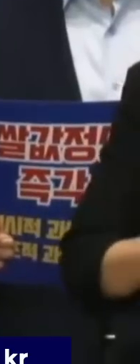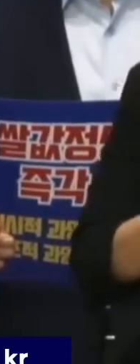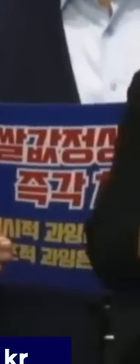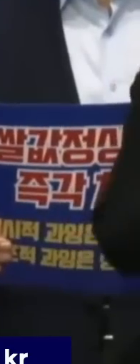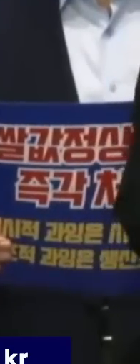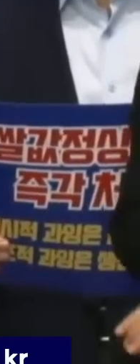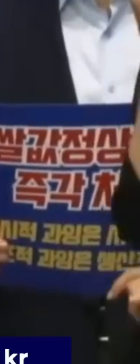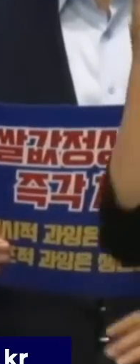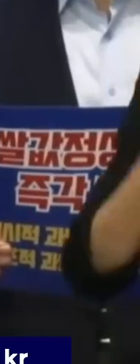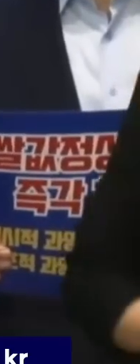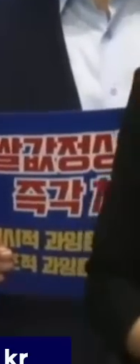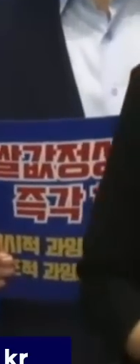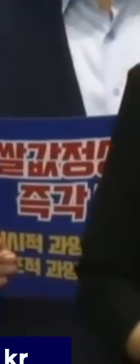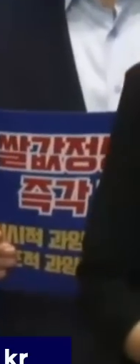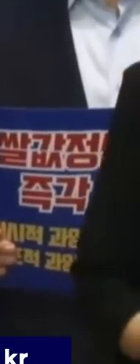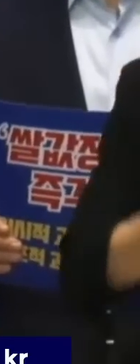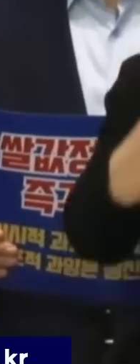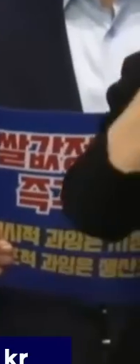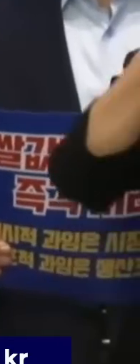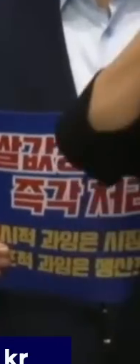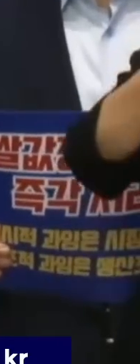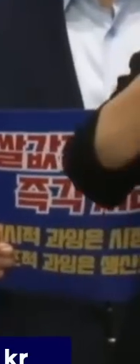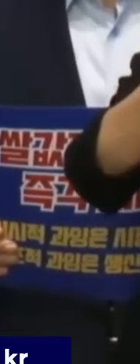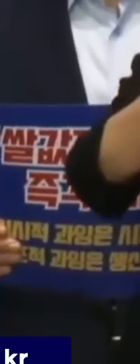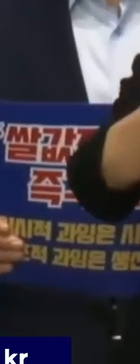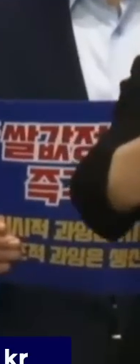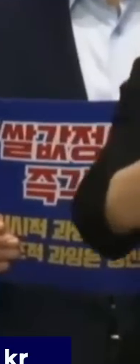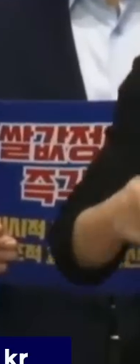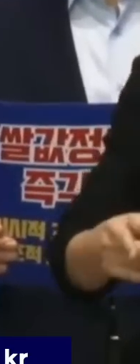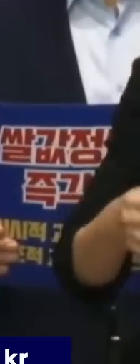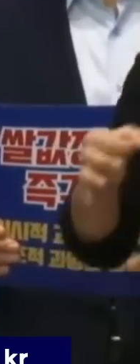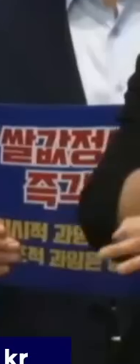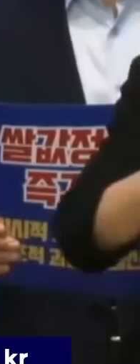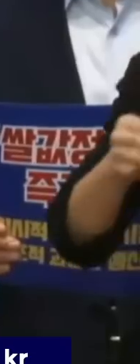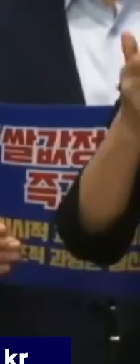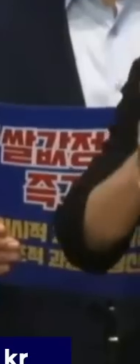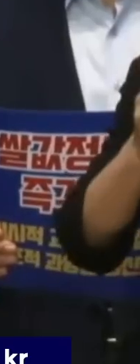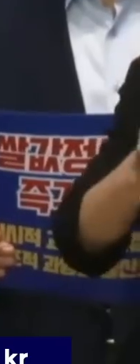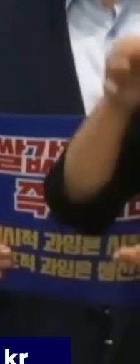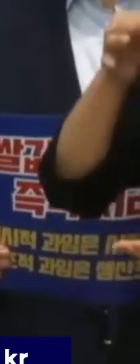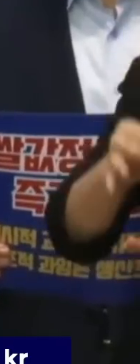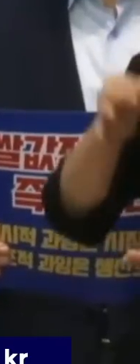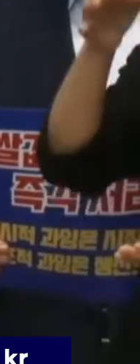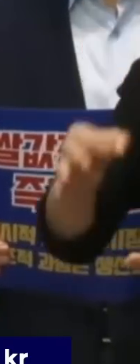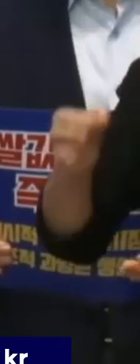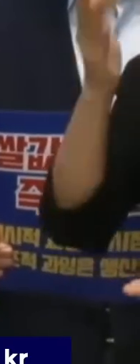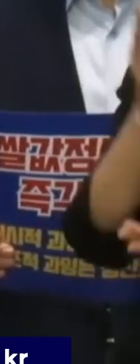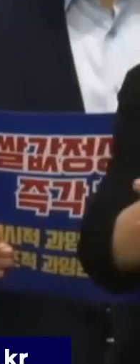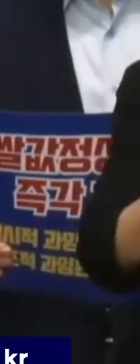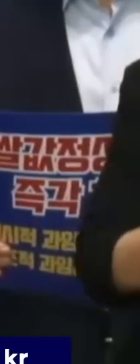조건입니다. 그렇기 때문에 쌀값은 일반 시장 논리가 아닌 철저한 식량